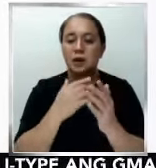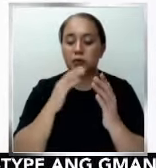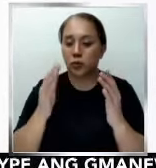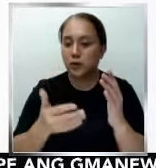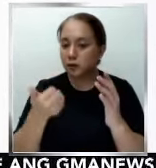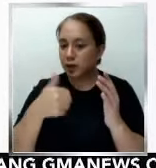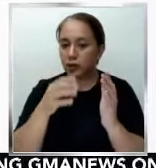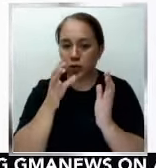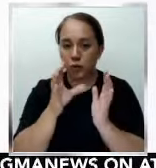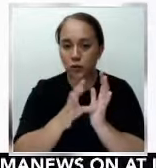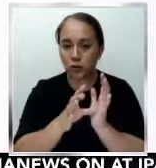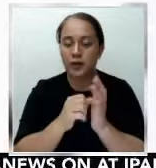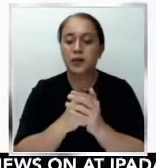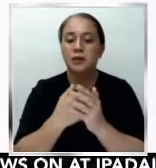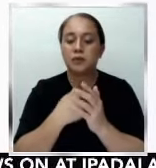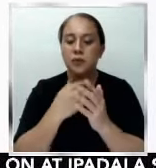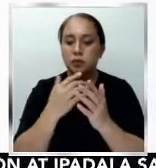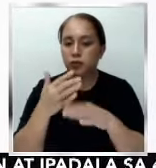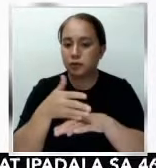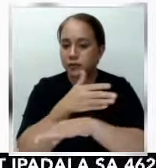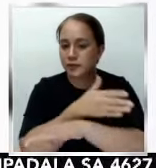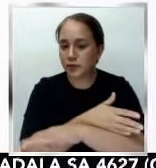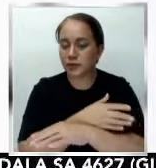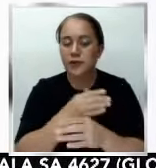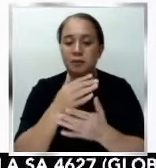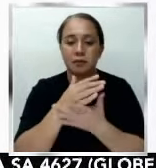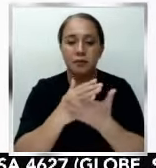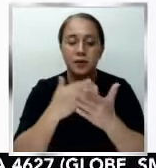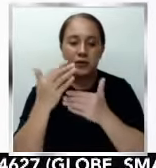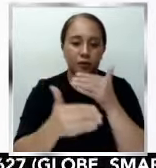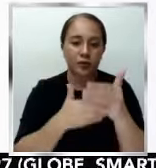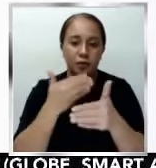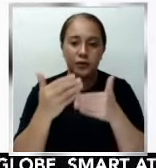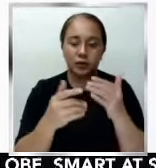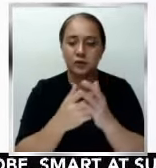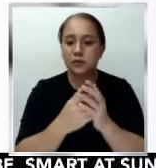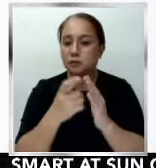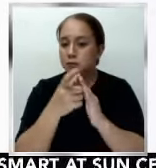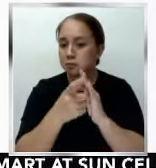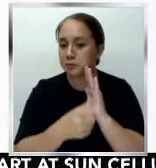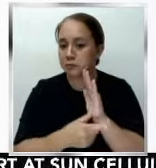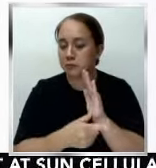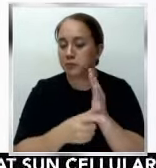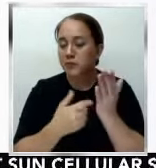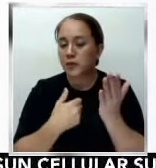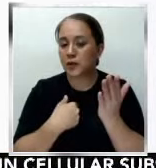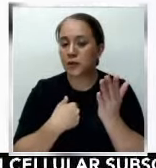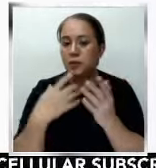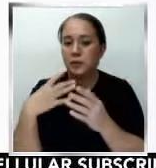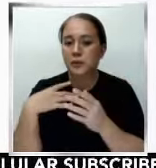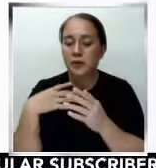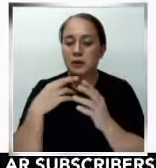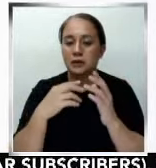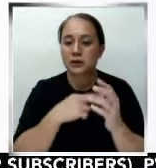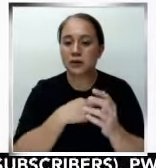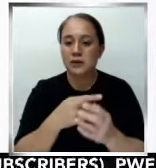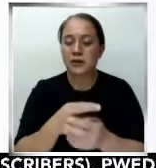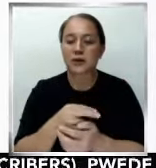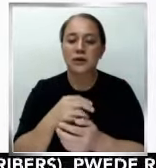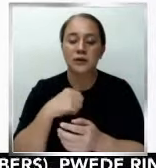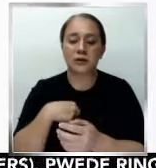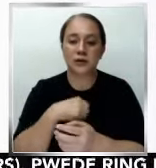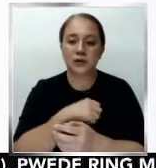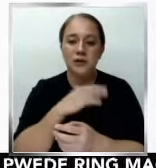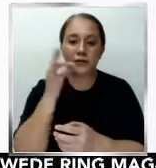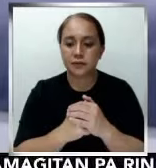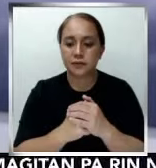para pagandahin ito. Bahagi raw yan ng proseso ng lehislatura. Hinihintay namin ang reaksyon ni Senator Franklin Drilon, ang author ng